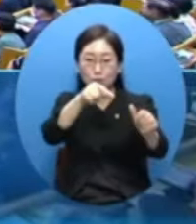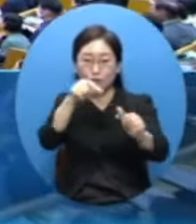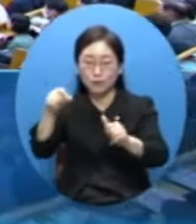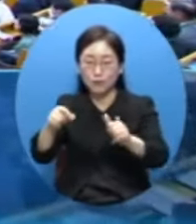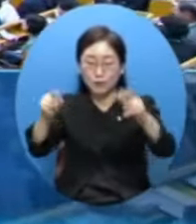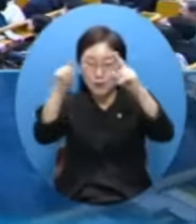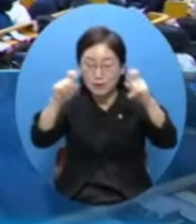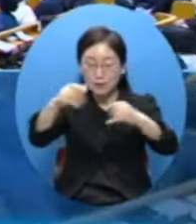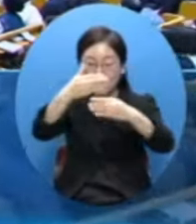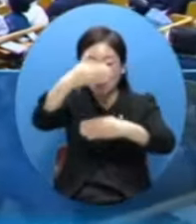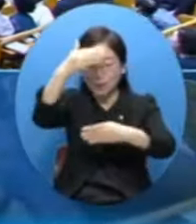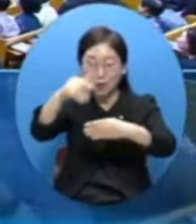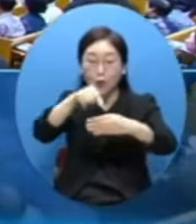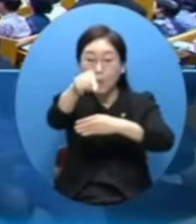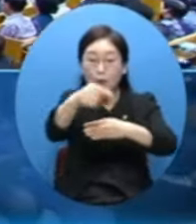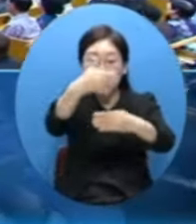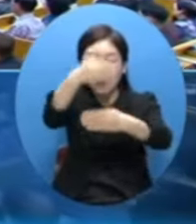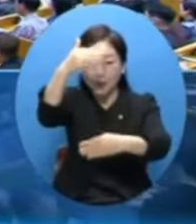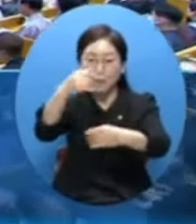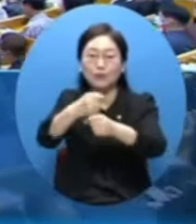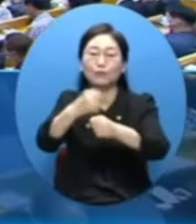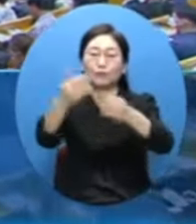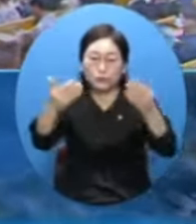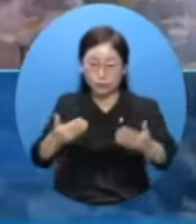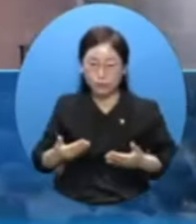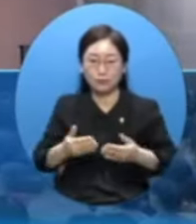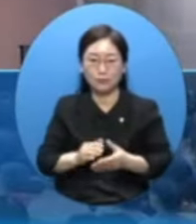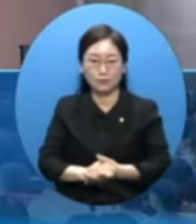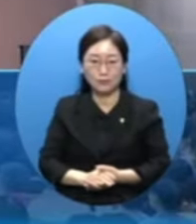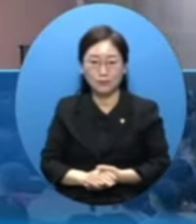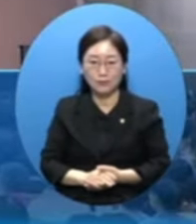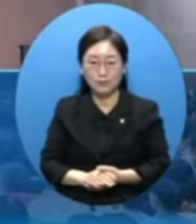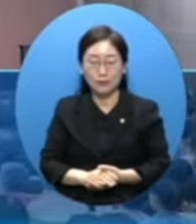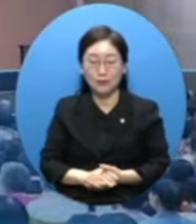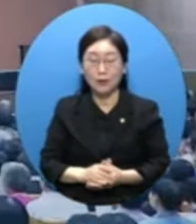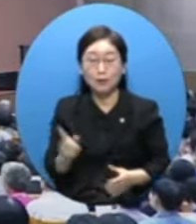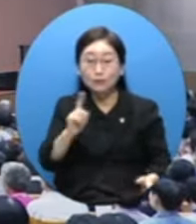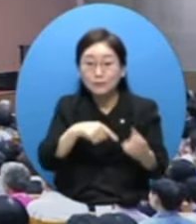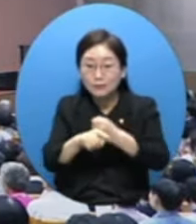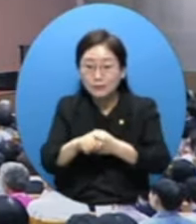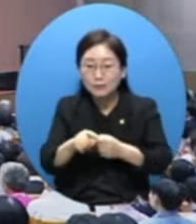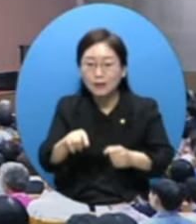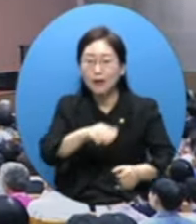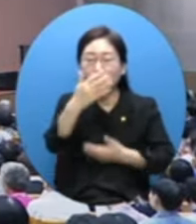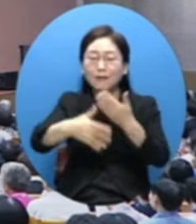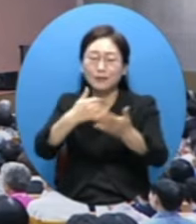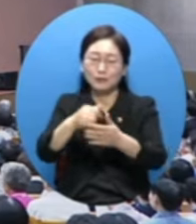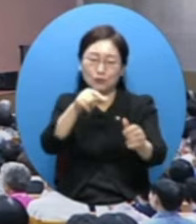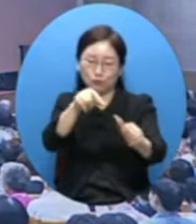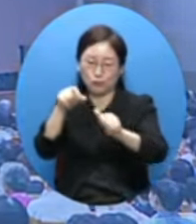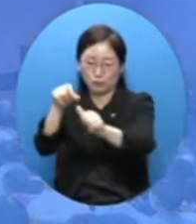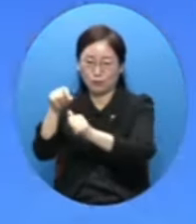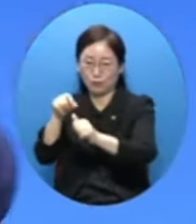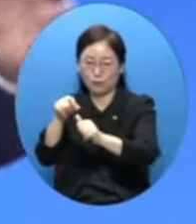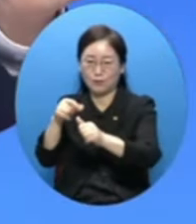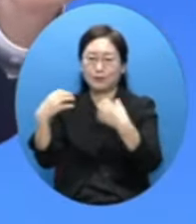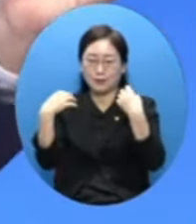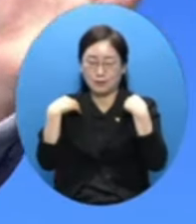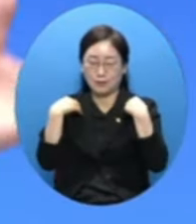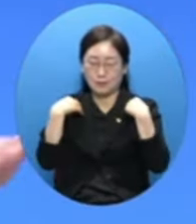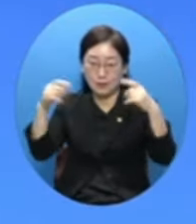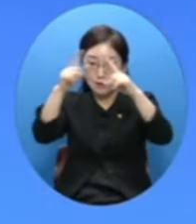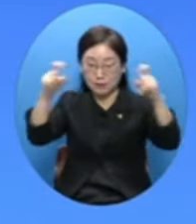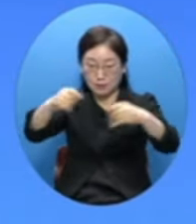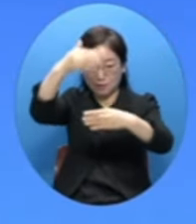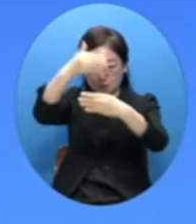성벽과 외벽으로 삼으시기 하나님 우리 구원이 되어 주셔서 성벽이 성을